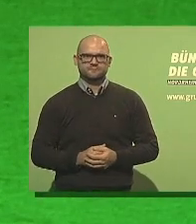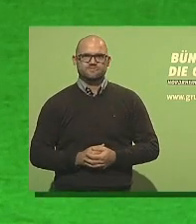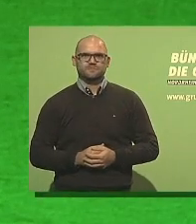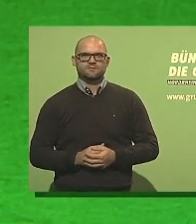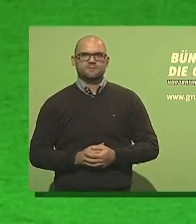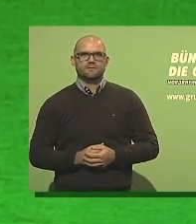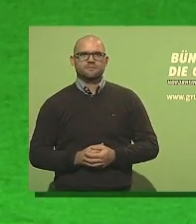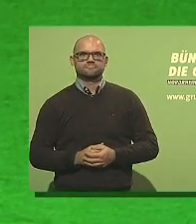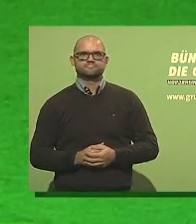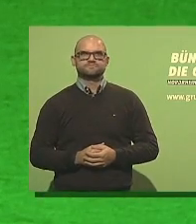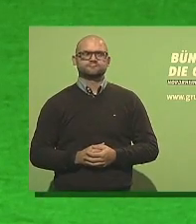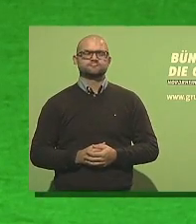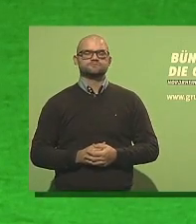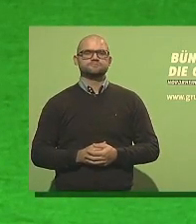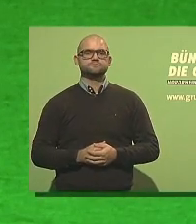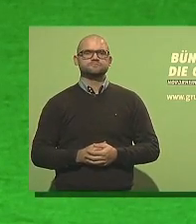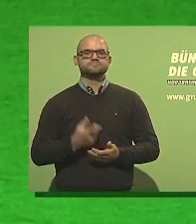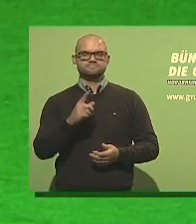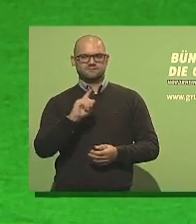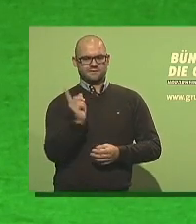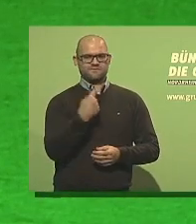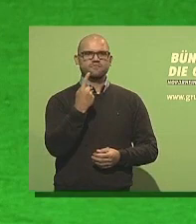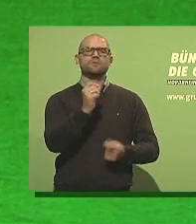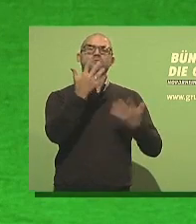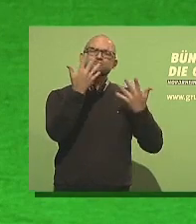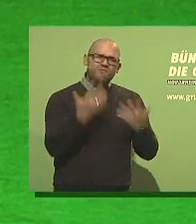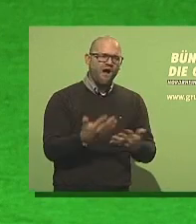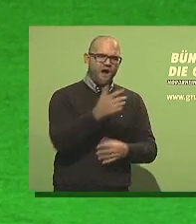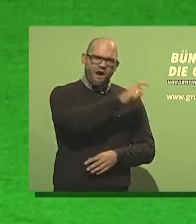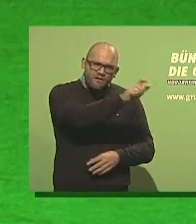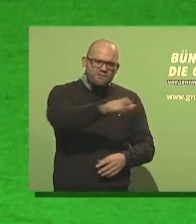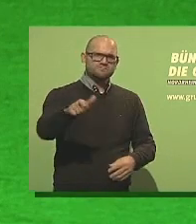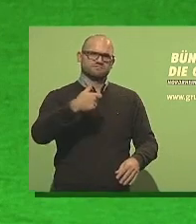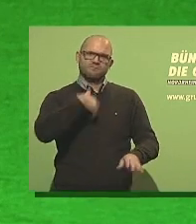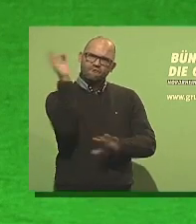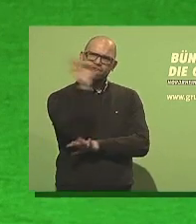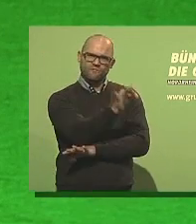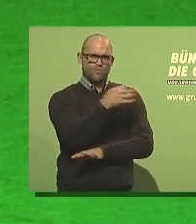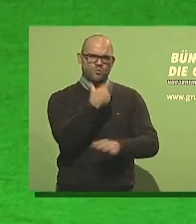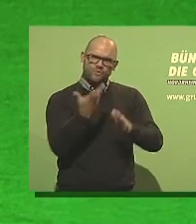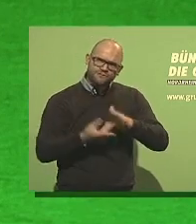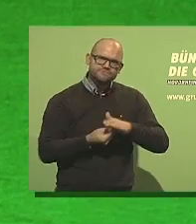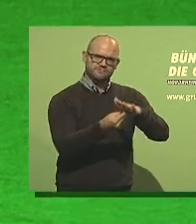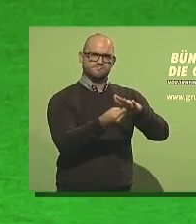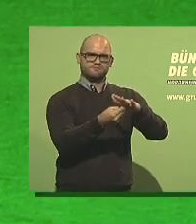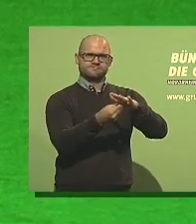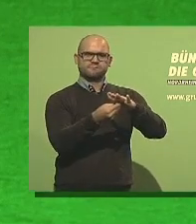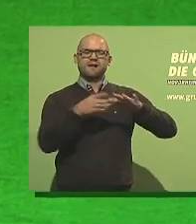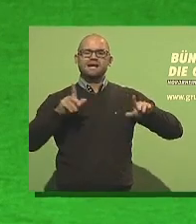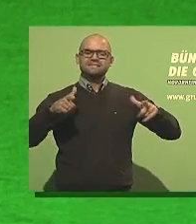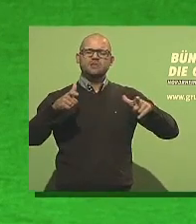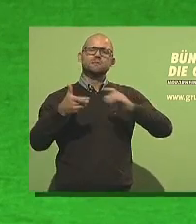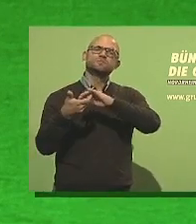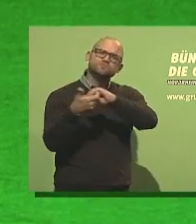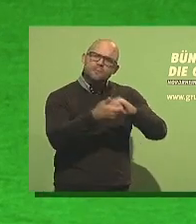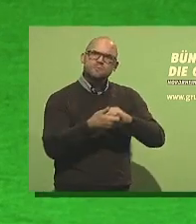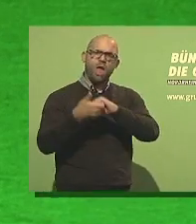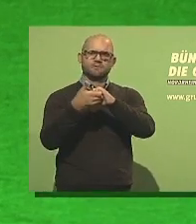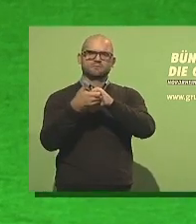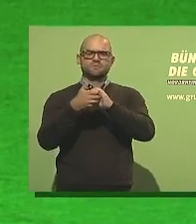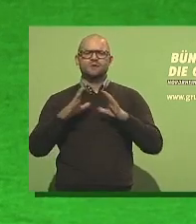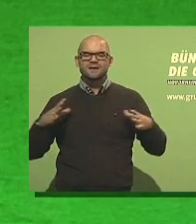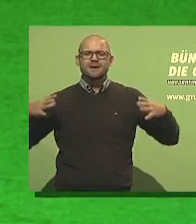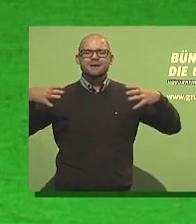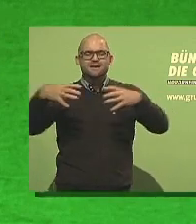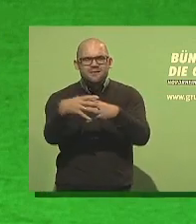Wir ergreifen Partei für die Schwächsten und für alle Menschen, denen gesellschaftlicher Zusammenhalt, ein funktionierendes Gemeinwesen und die